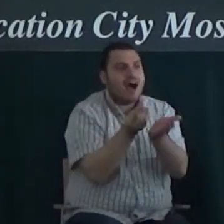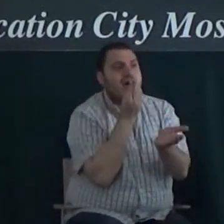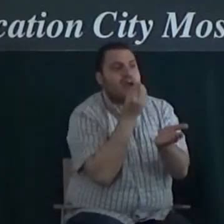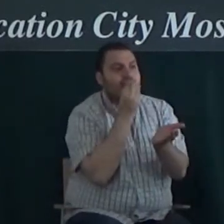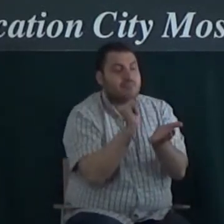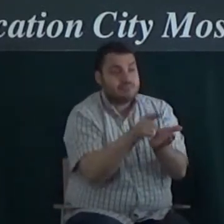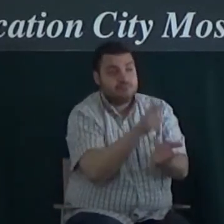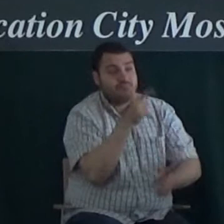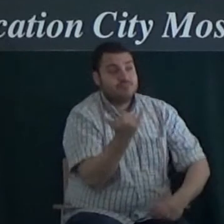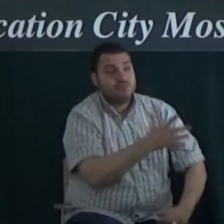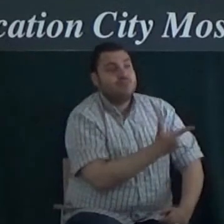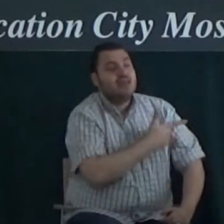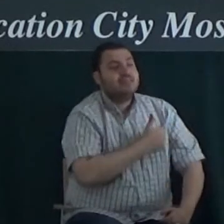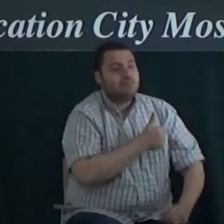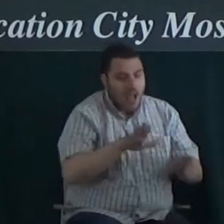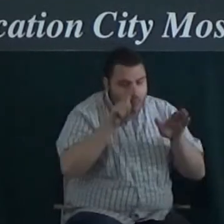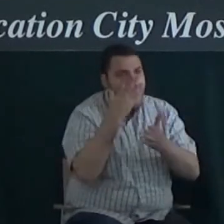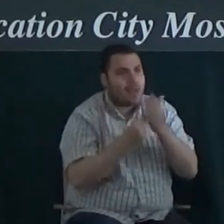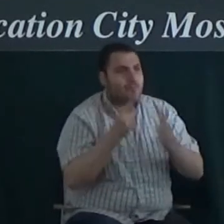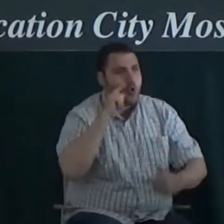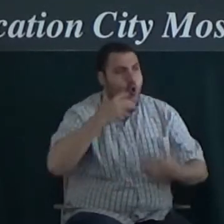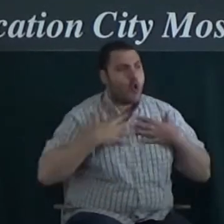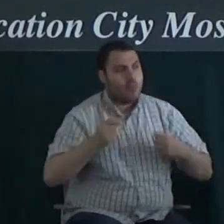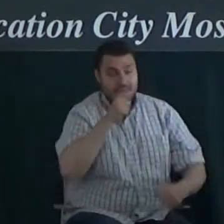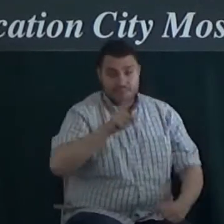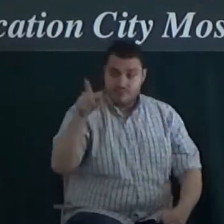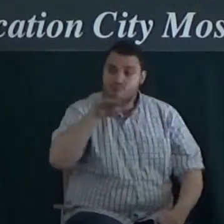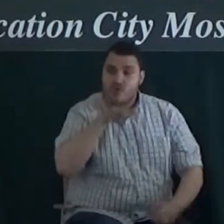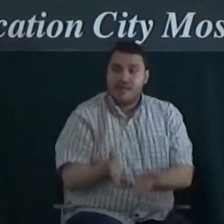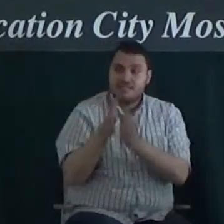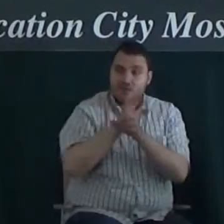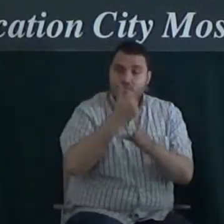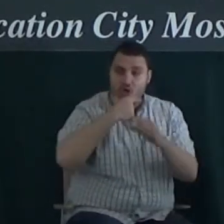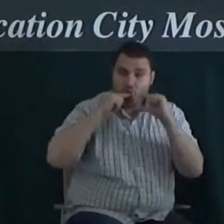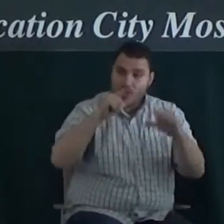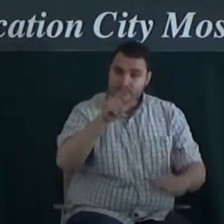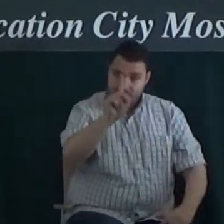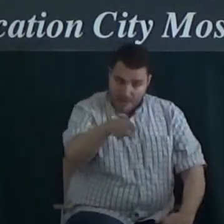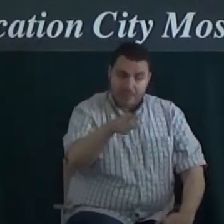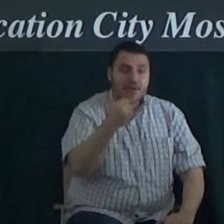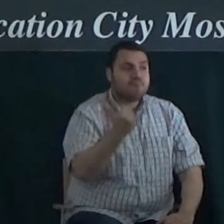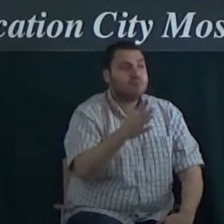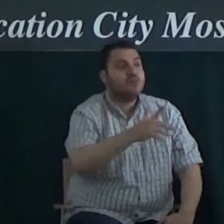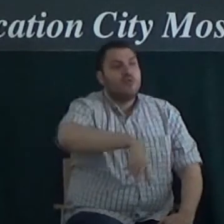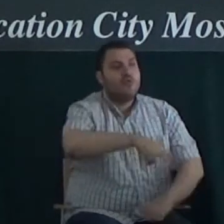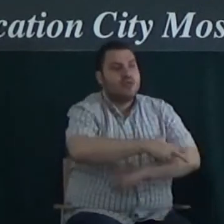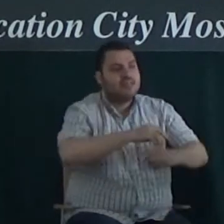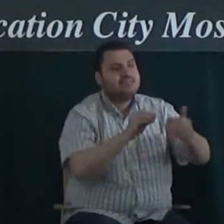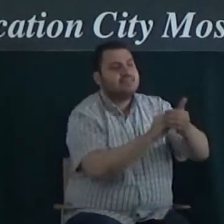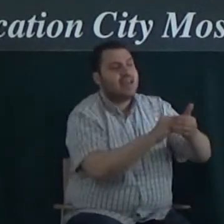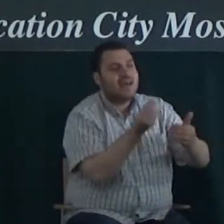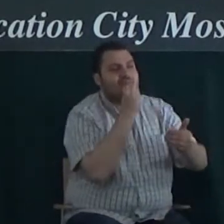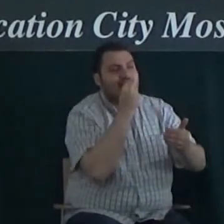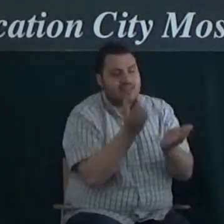فعن عبد الله بن عمر رضي الله تعالى عنه قال: فرض رسول الله صلى الله عليه وسلم زكاة الفطر صاعا من